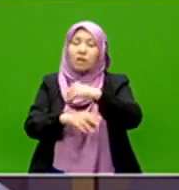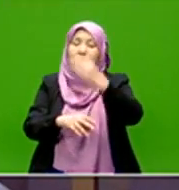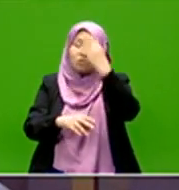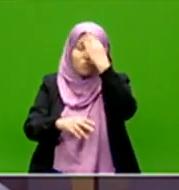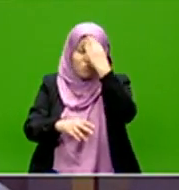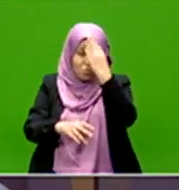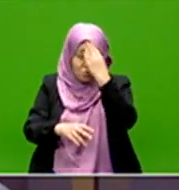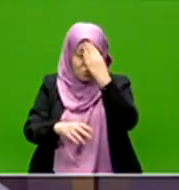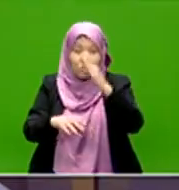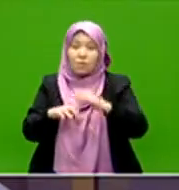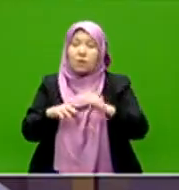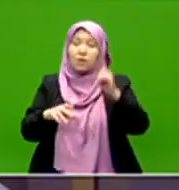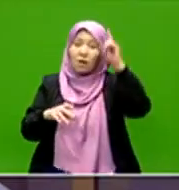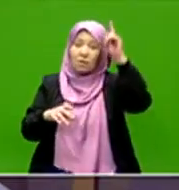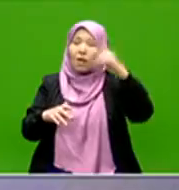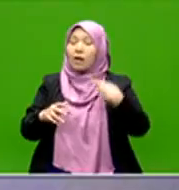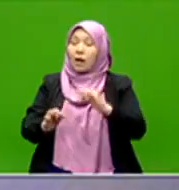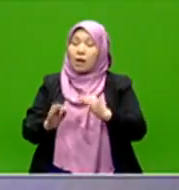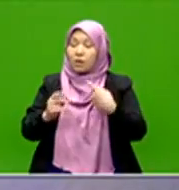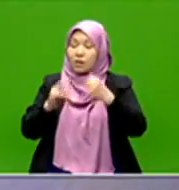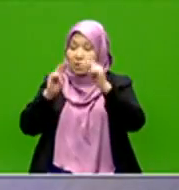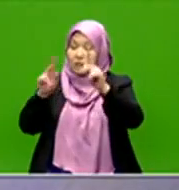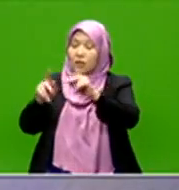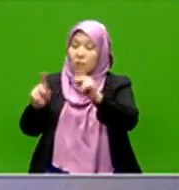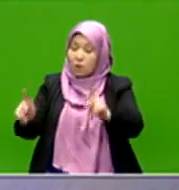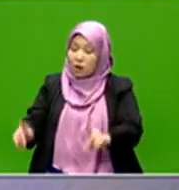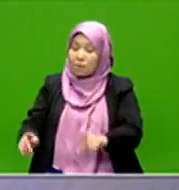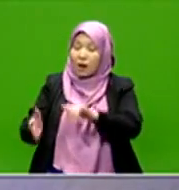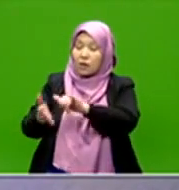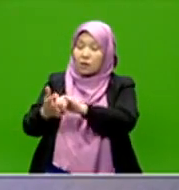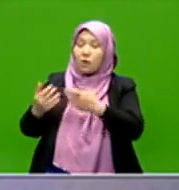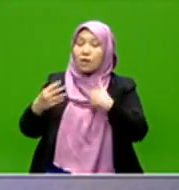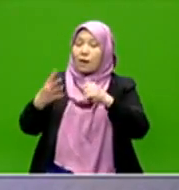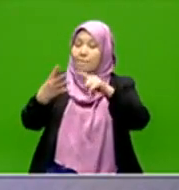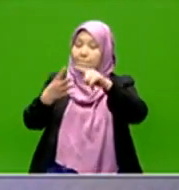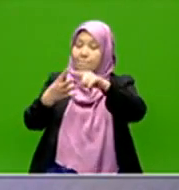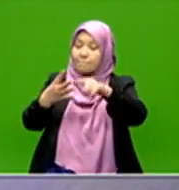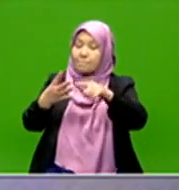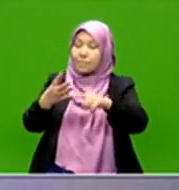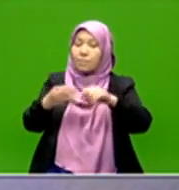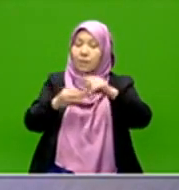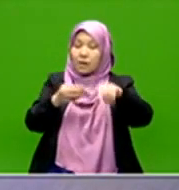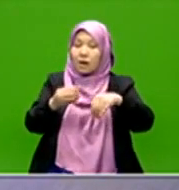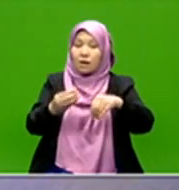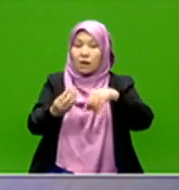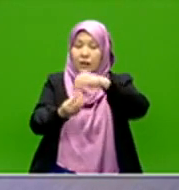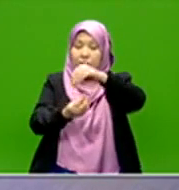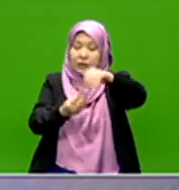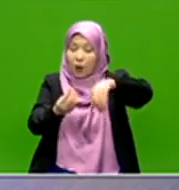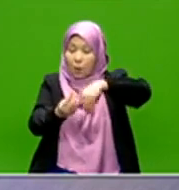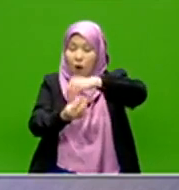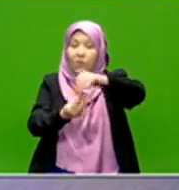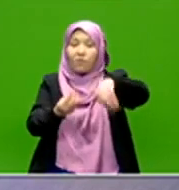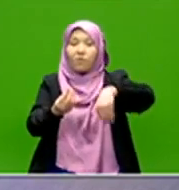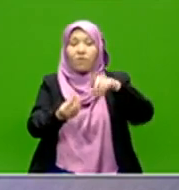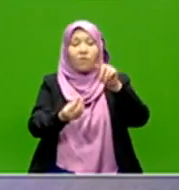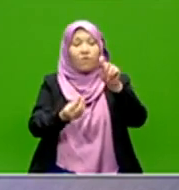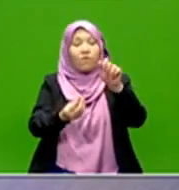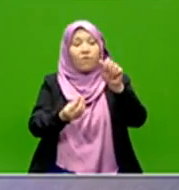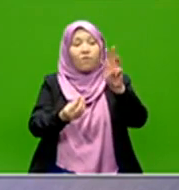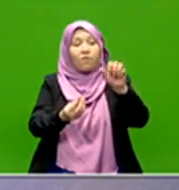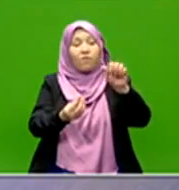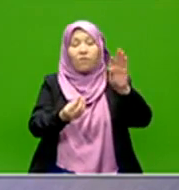Bila tengok pada Baitullah Al-Haram, ada empat perkara yang dijelaskan dalam ayat ini. Tawaf. Tawaf, ya. Kemudian apa? Yang